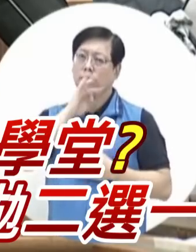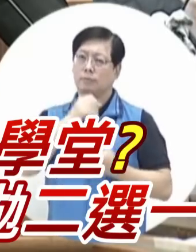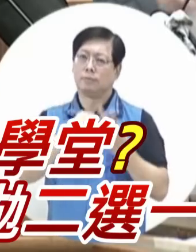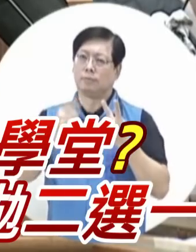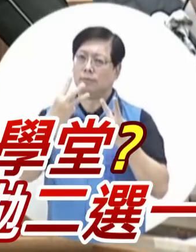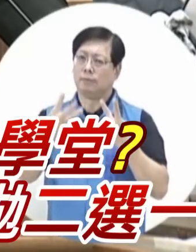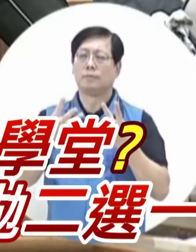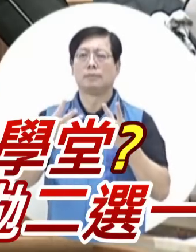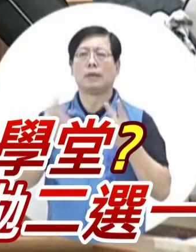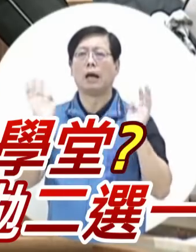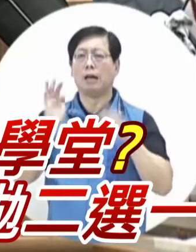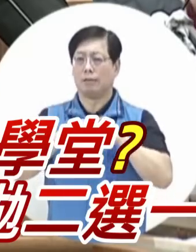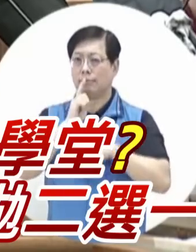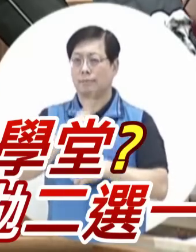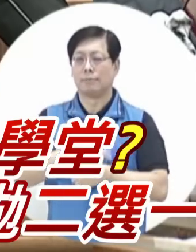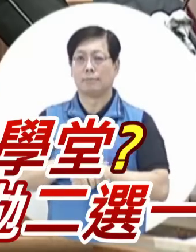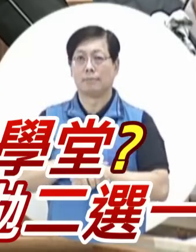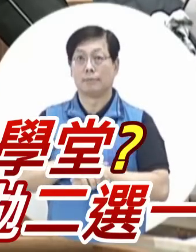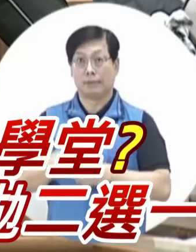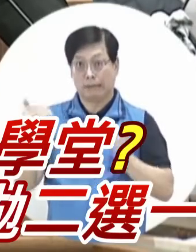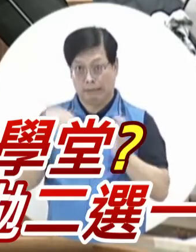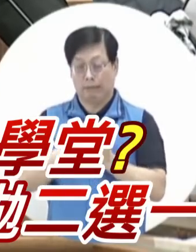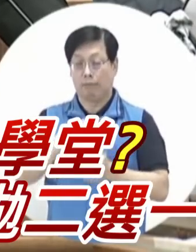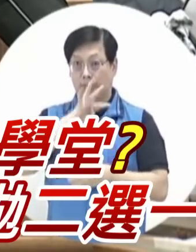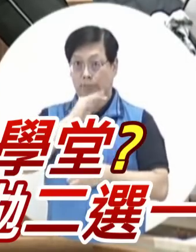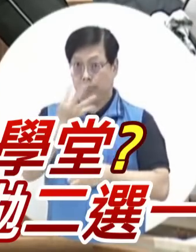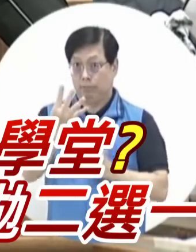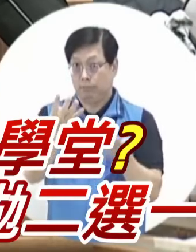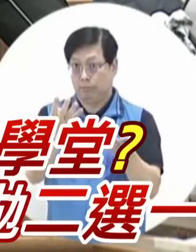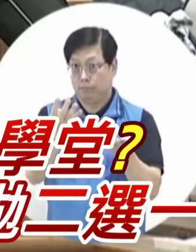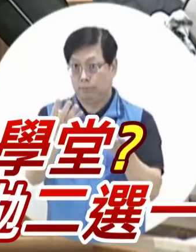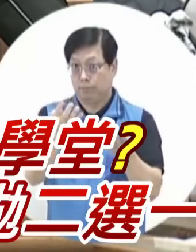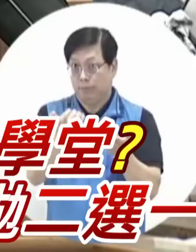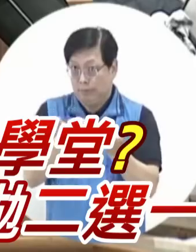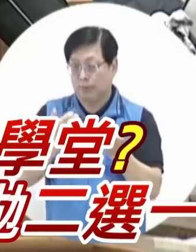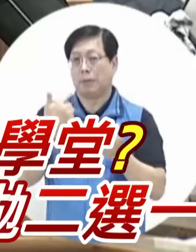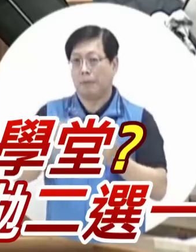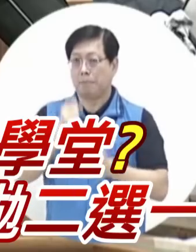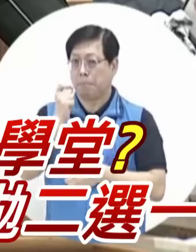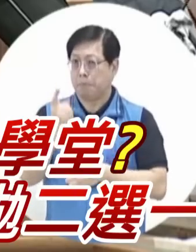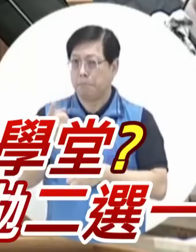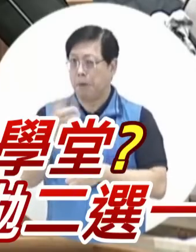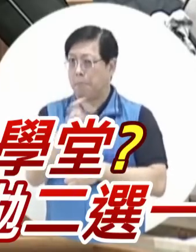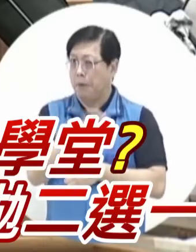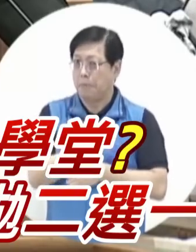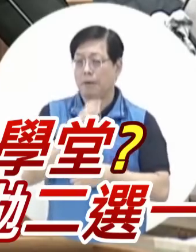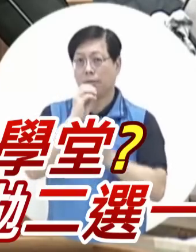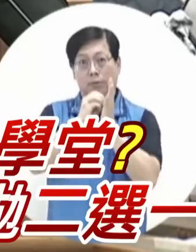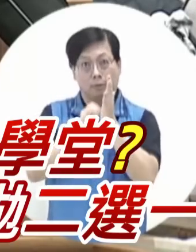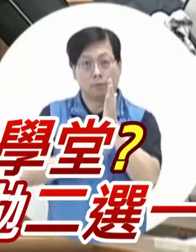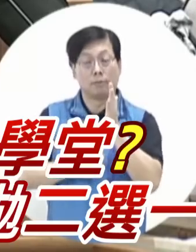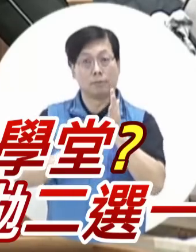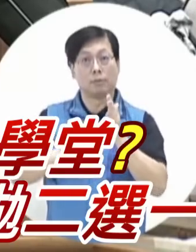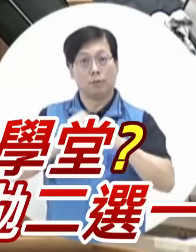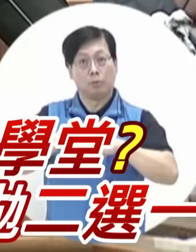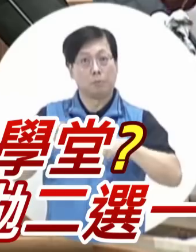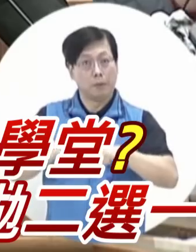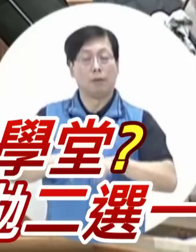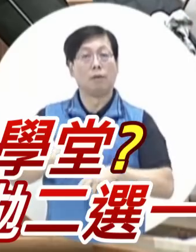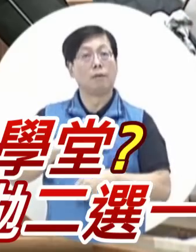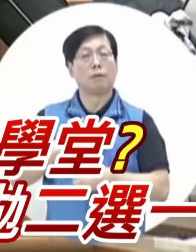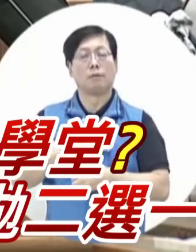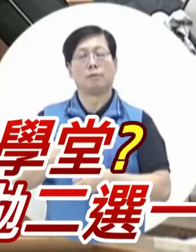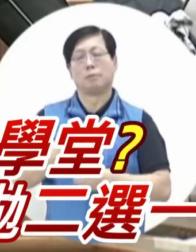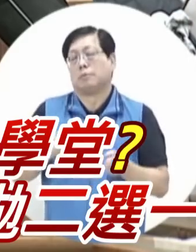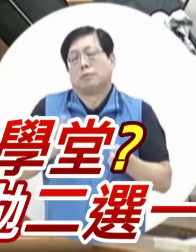发展阶段，而且呢，要到四岁以前才会减少一直讲重复的句子，您明白吗？哦，没